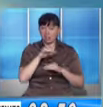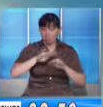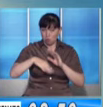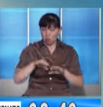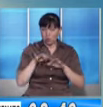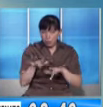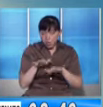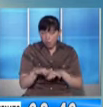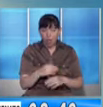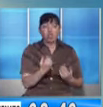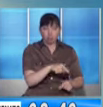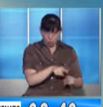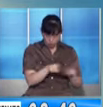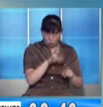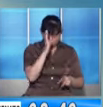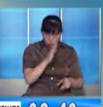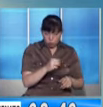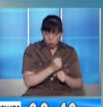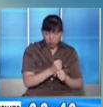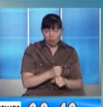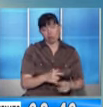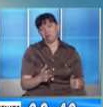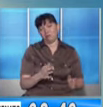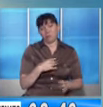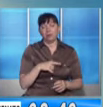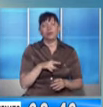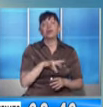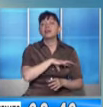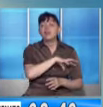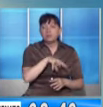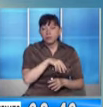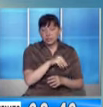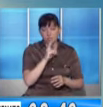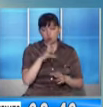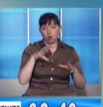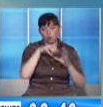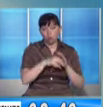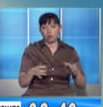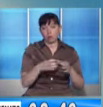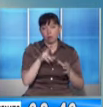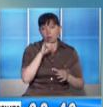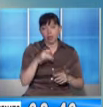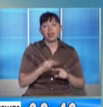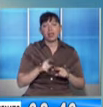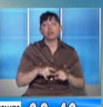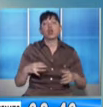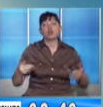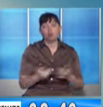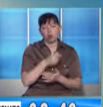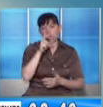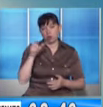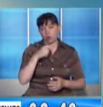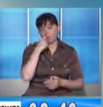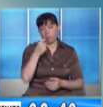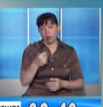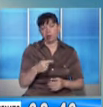clară întrebarea, vă rog să răspundeți, domnule Perciun. Majoritatea oamenilor, majoritatea absolută a oamenilor de pe lista pasului sunt oameni noi în politică. Totodată